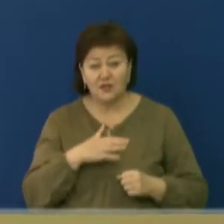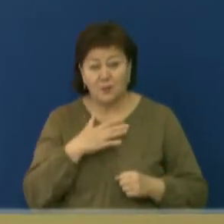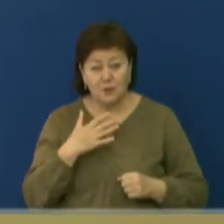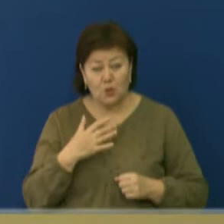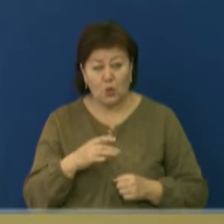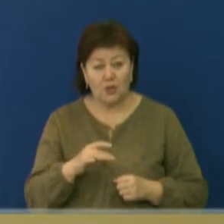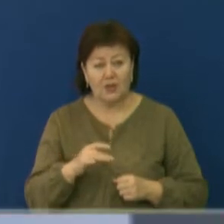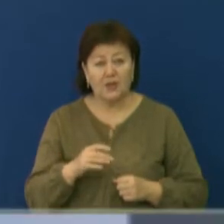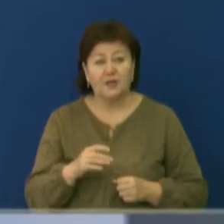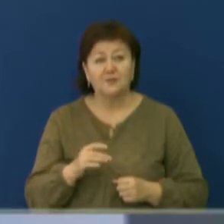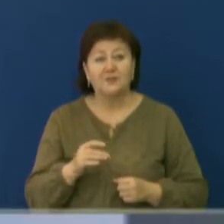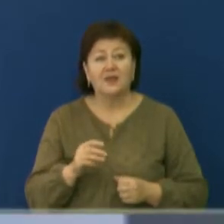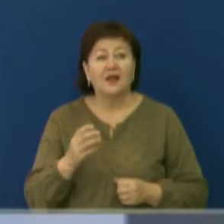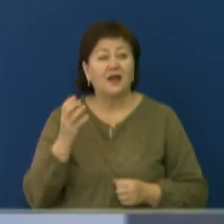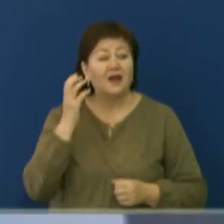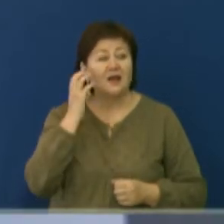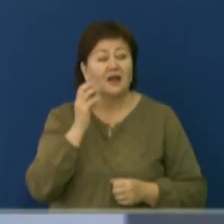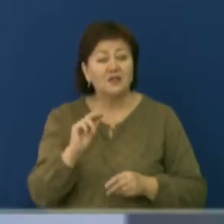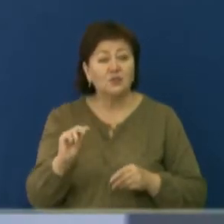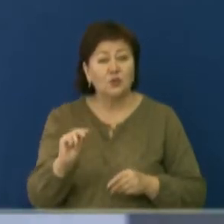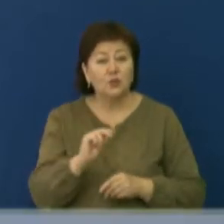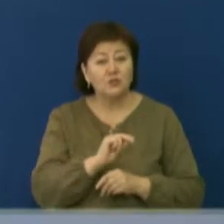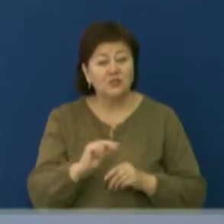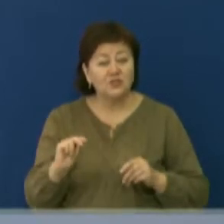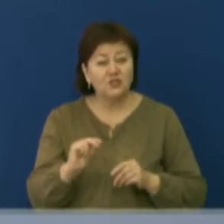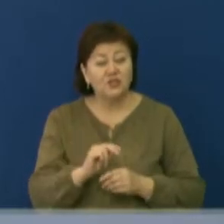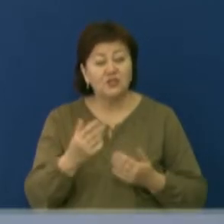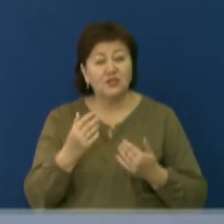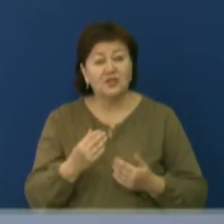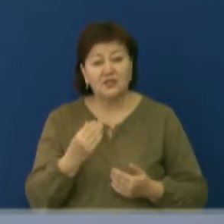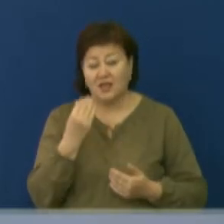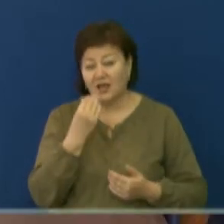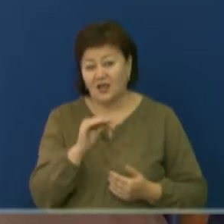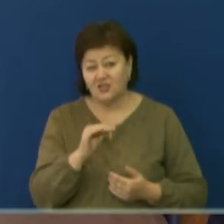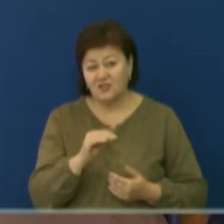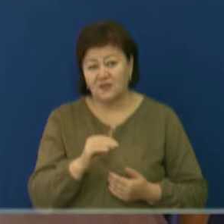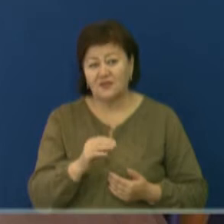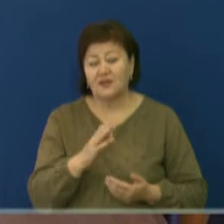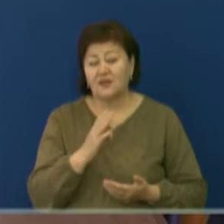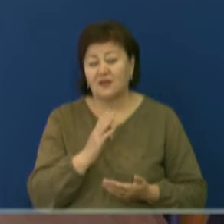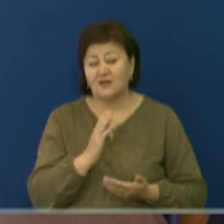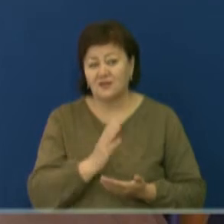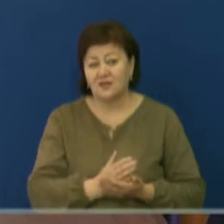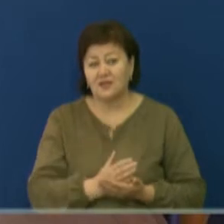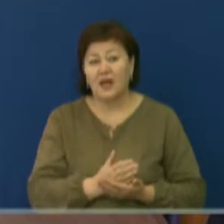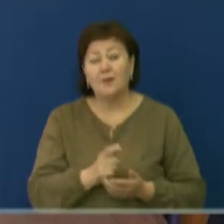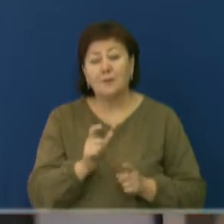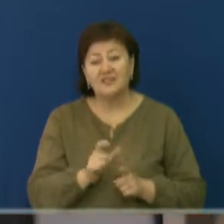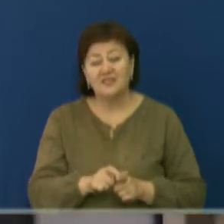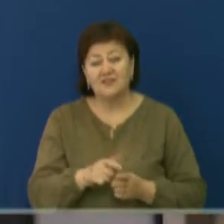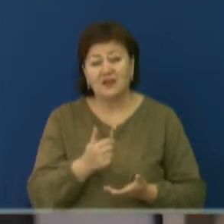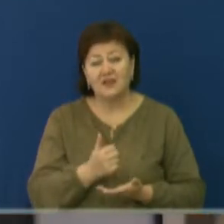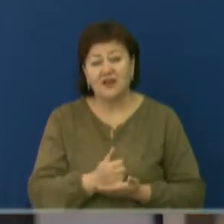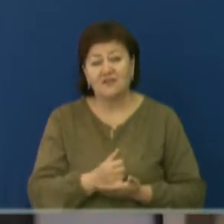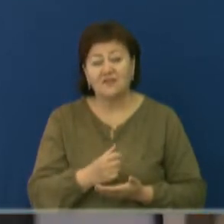организме. Радиотерапия является наиболее безопасным и эффективным видом лечения. По словам главного онколога Министерства